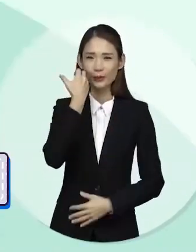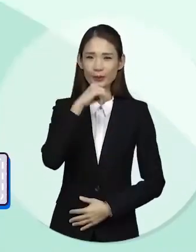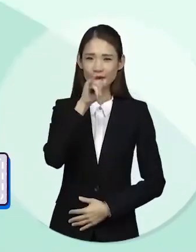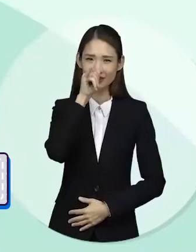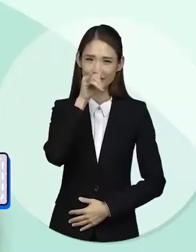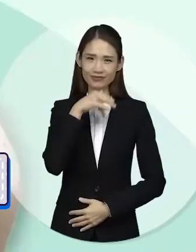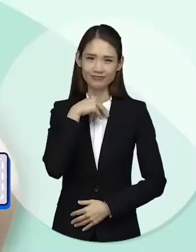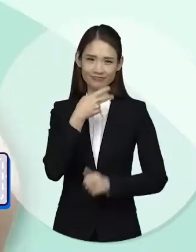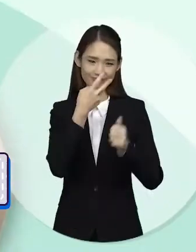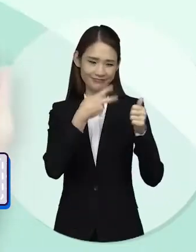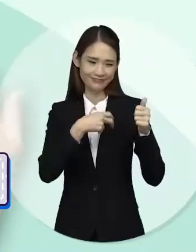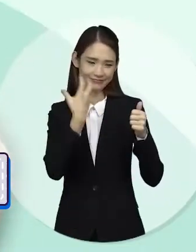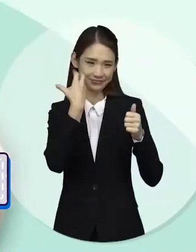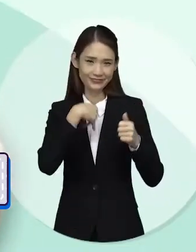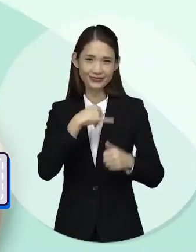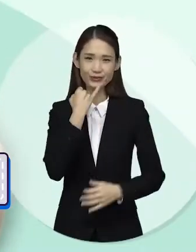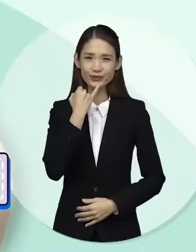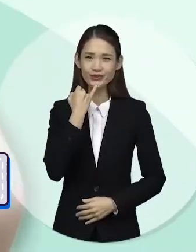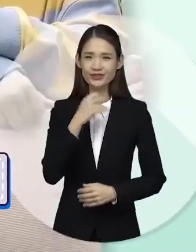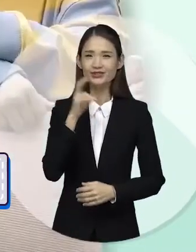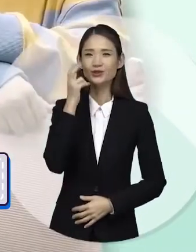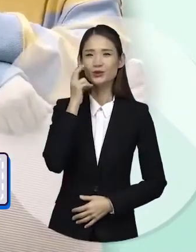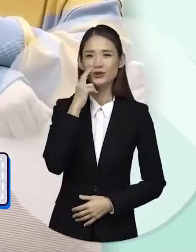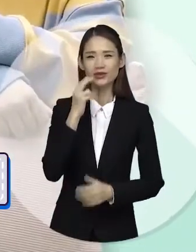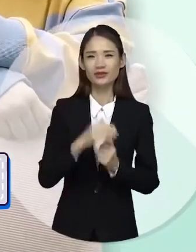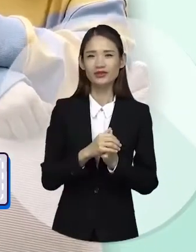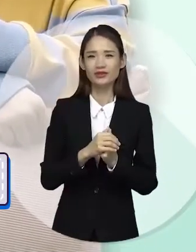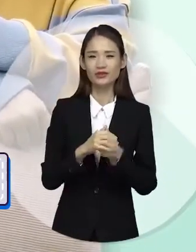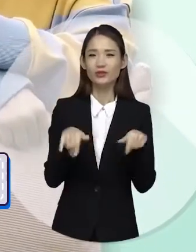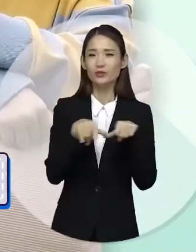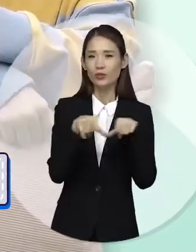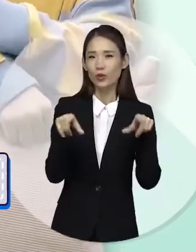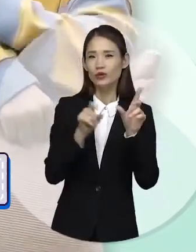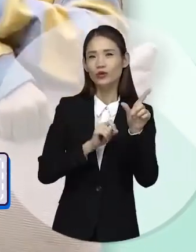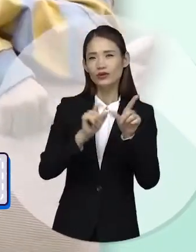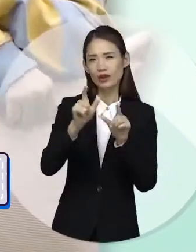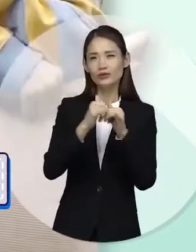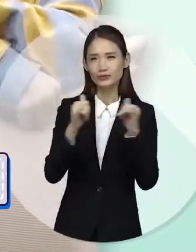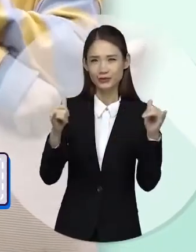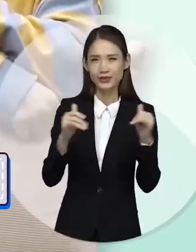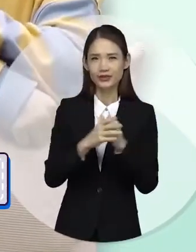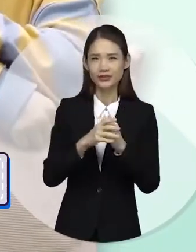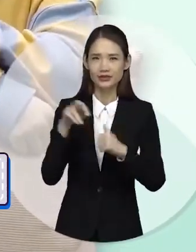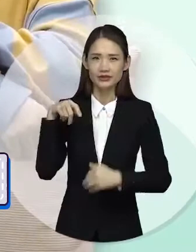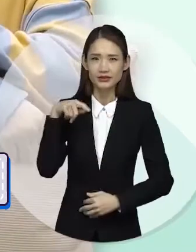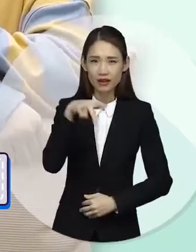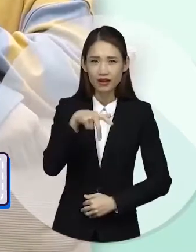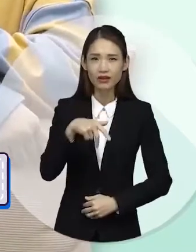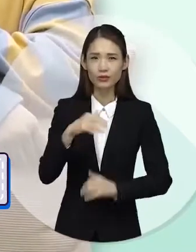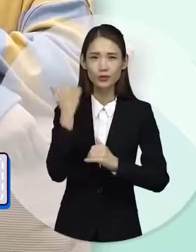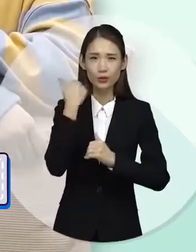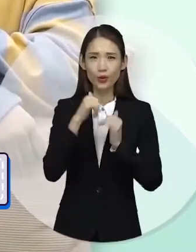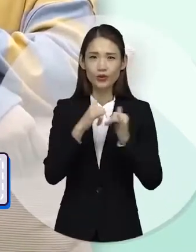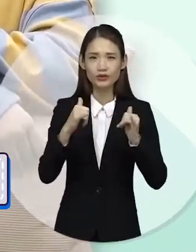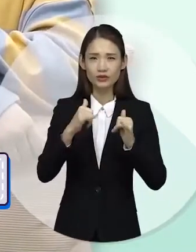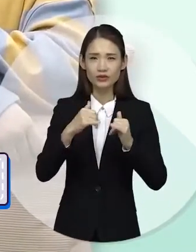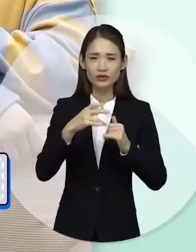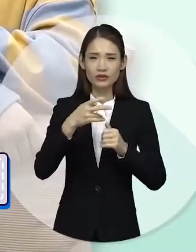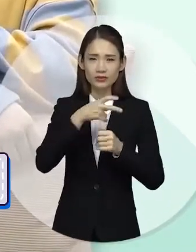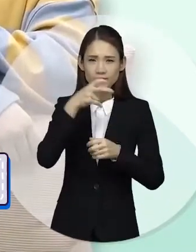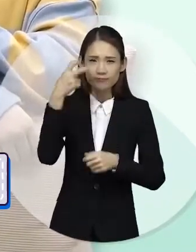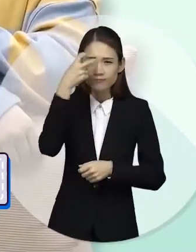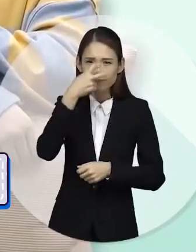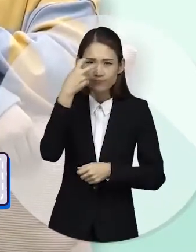저희가 좀 매력적이라서 시선이 가는 건 이해를 하는데 농담이고요. 그냥 보통 대부분의 사람들이 지나가는데 모르는 사람이 막